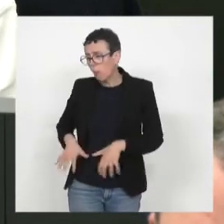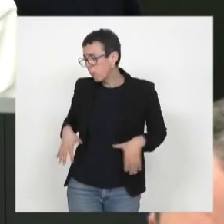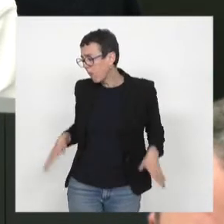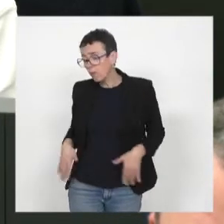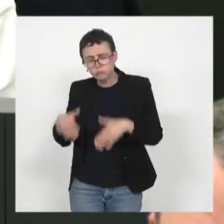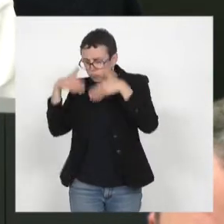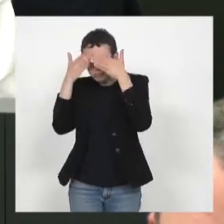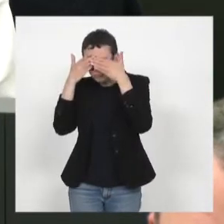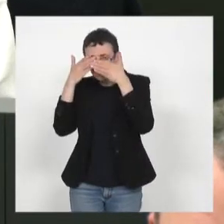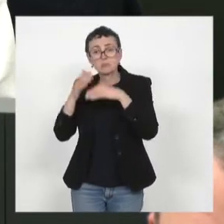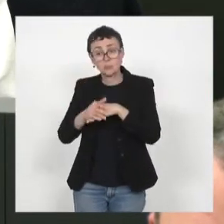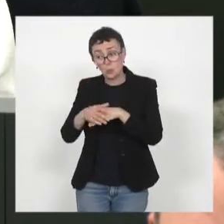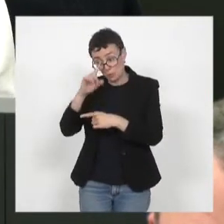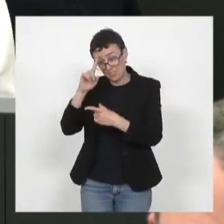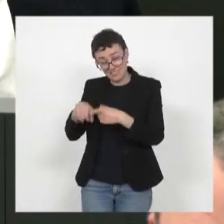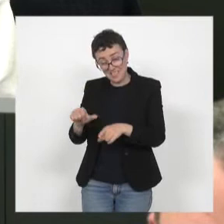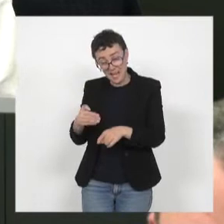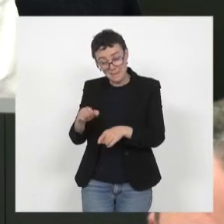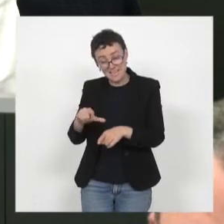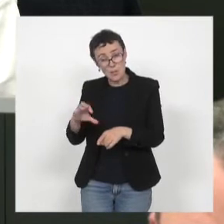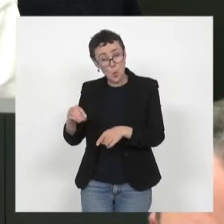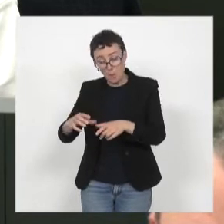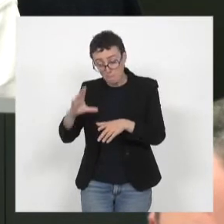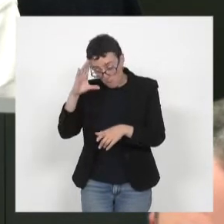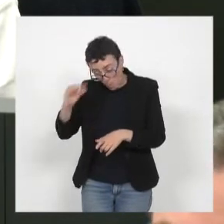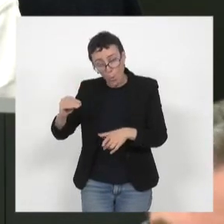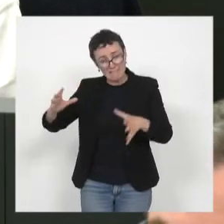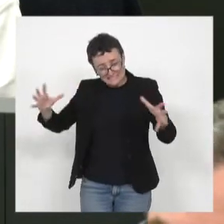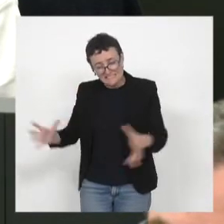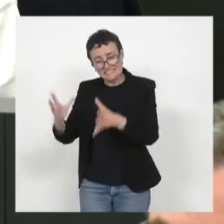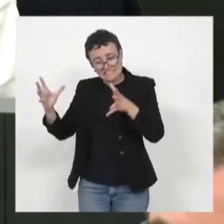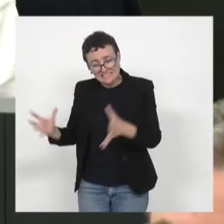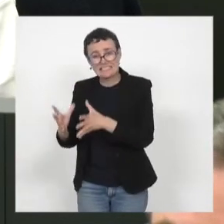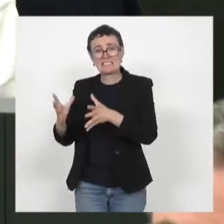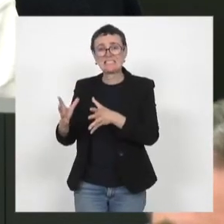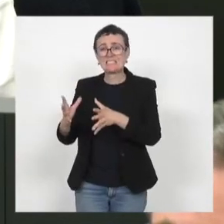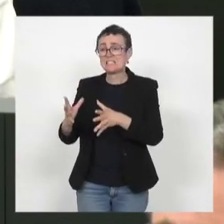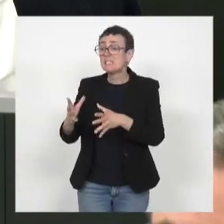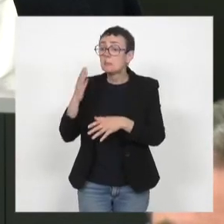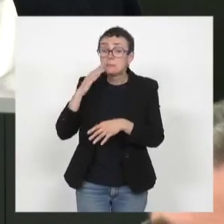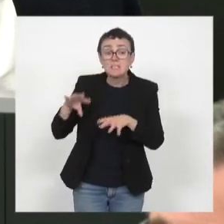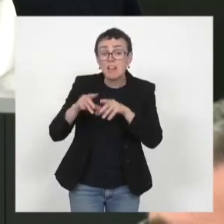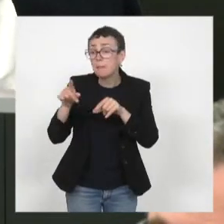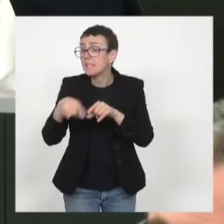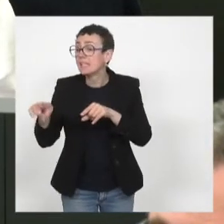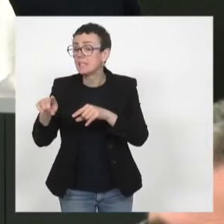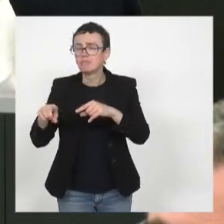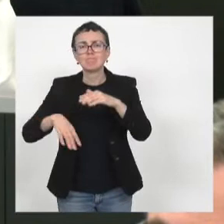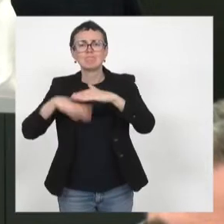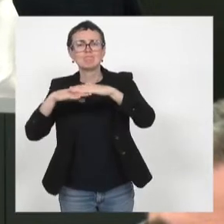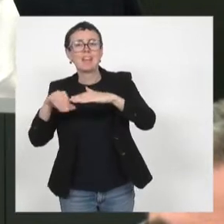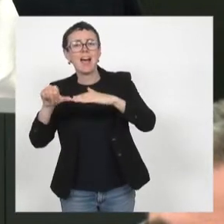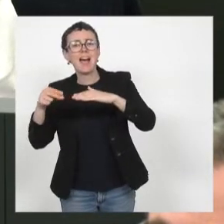Améliopro, l'offre d'accompagnement à la rénovation énergétique des ménages au-dessus des plafonds ANA. Cette délibération